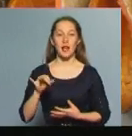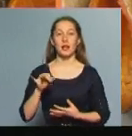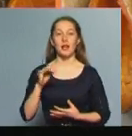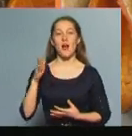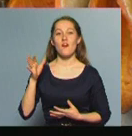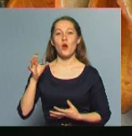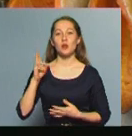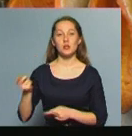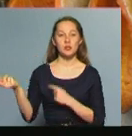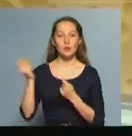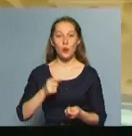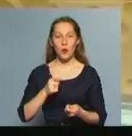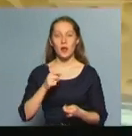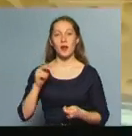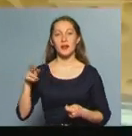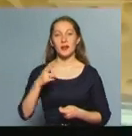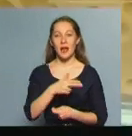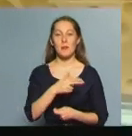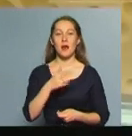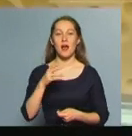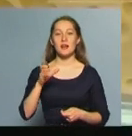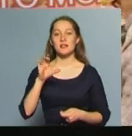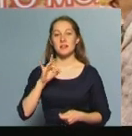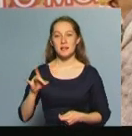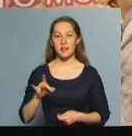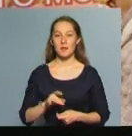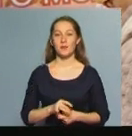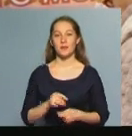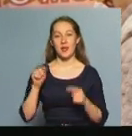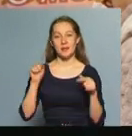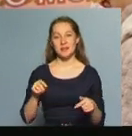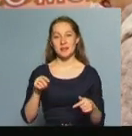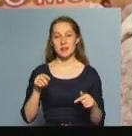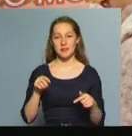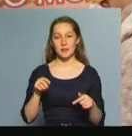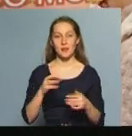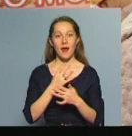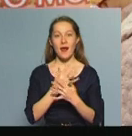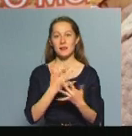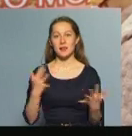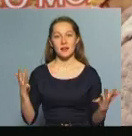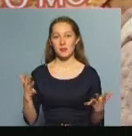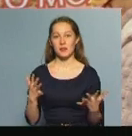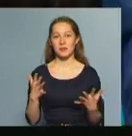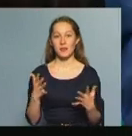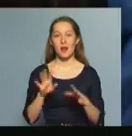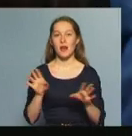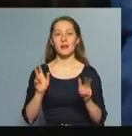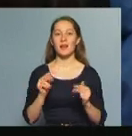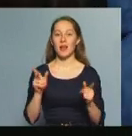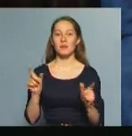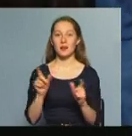дальневосточные рыбные деликатесы и кавказские сыры. Здесь ассортимент другой, не такой, как в магазинах.